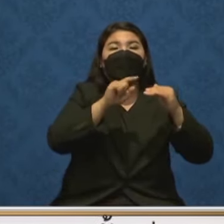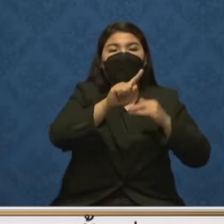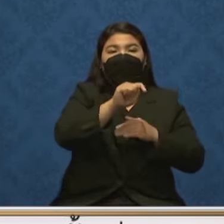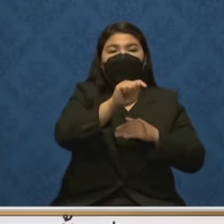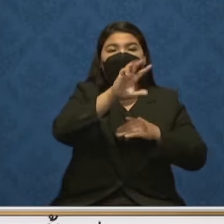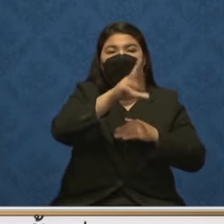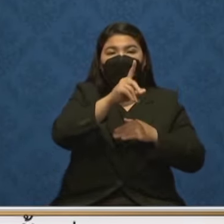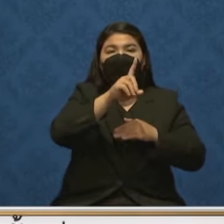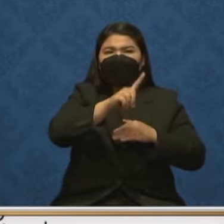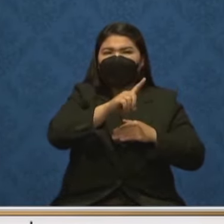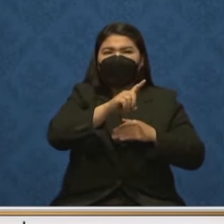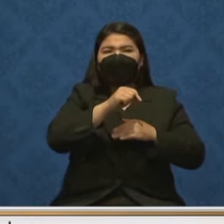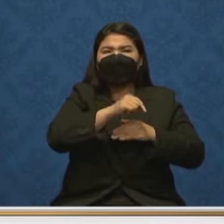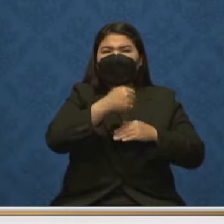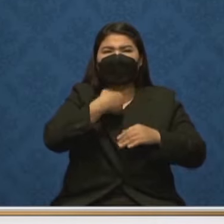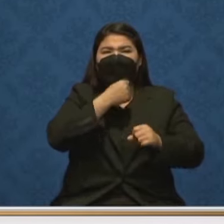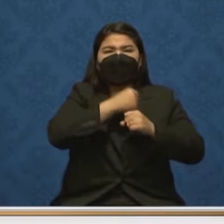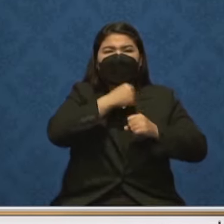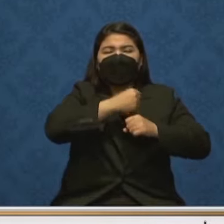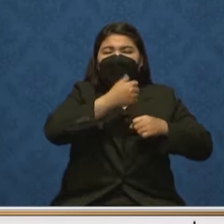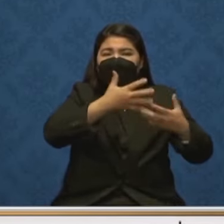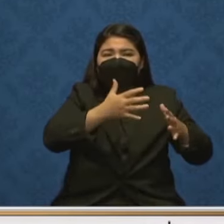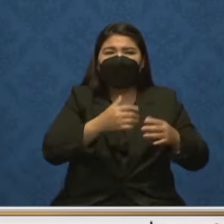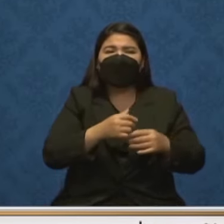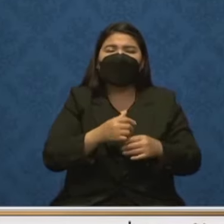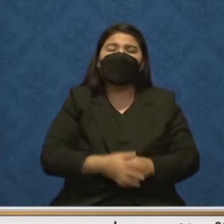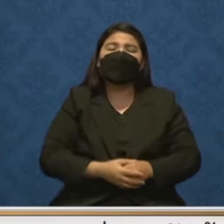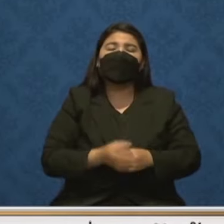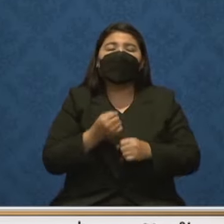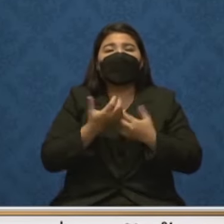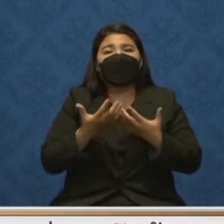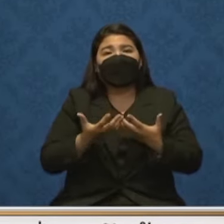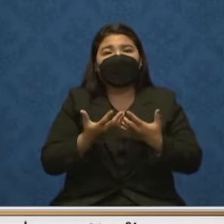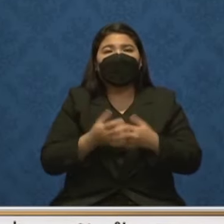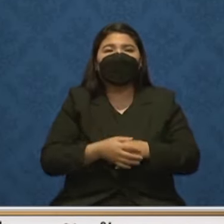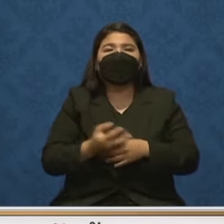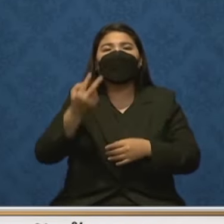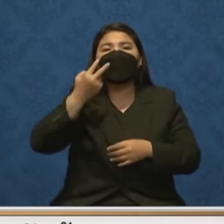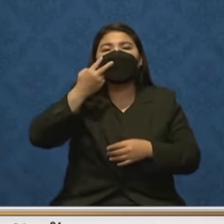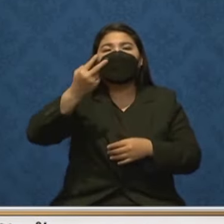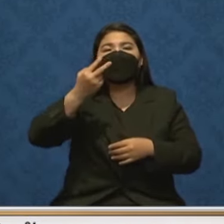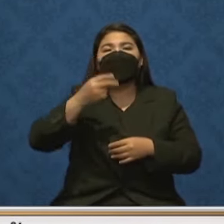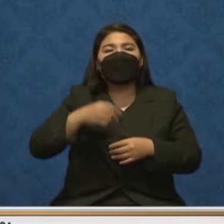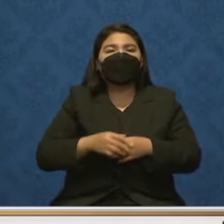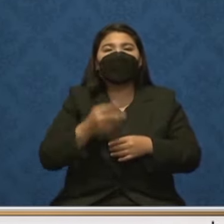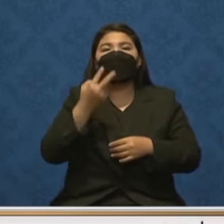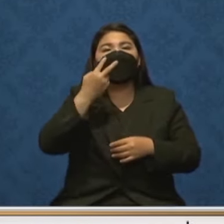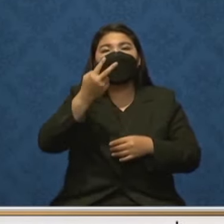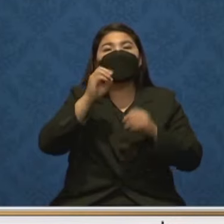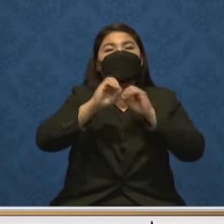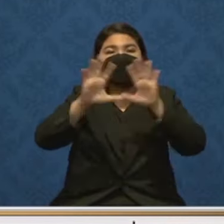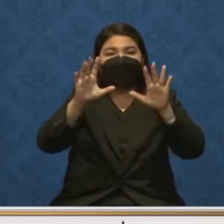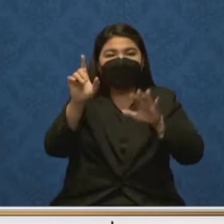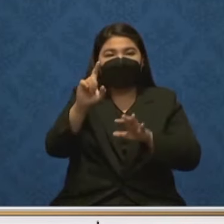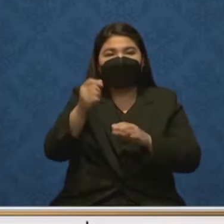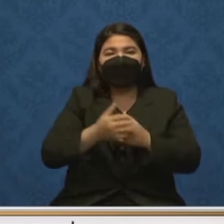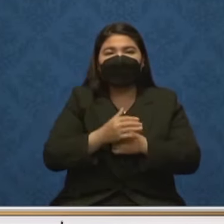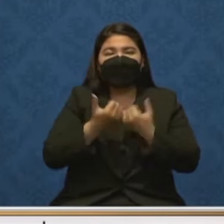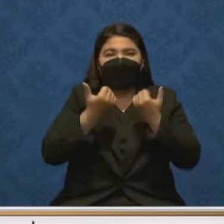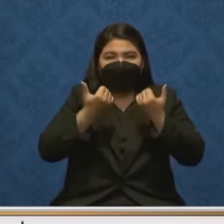ชายแดนที่ไม่แทบจะไม่เหลือภารกิจอะไรแล้วค่ะมองจากดาวอังคารก็เห็นชัดแล้วนะคะว่าถึงเวลา